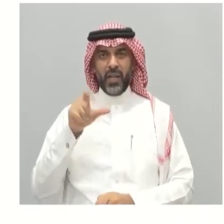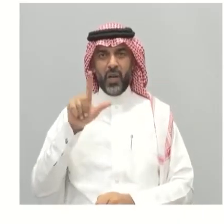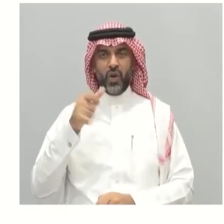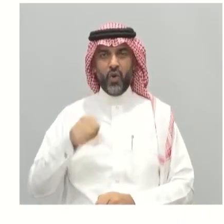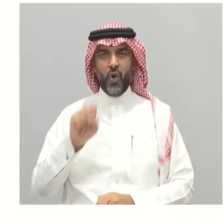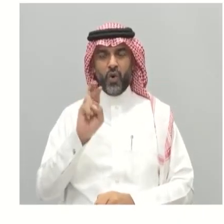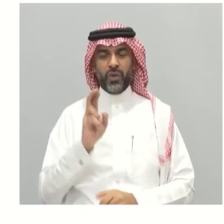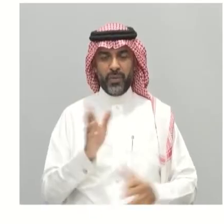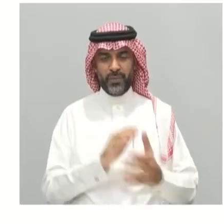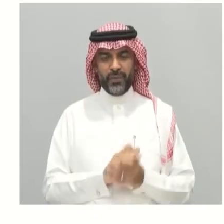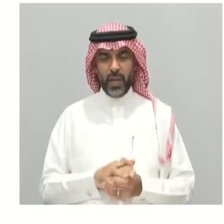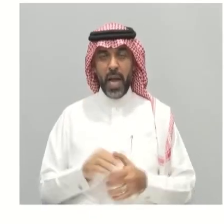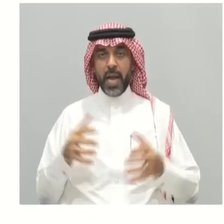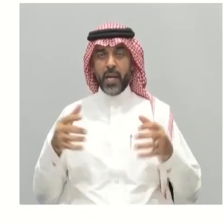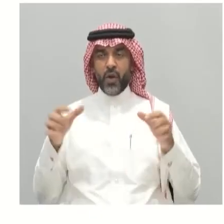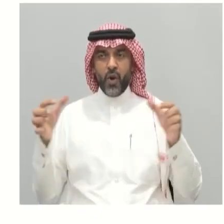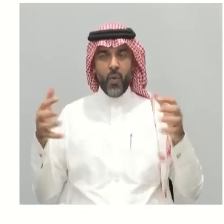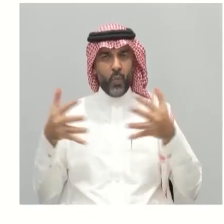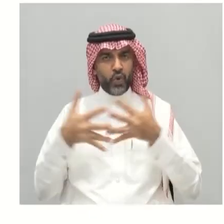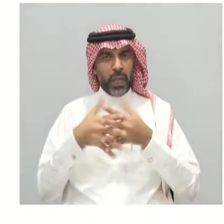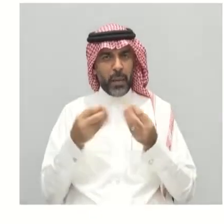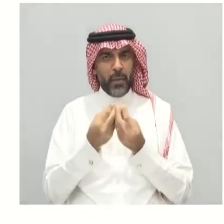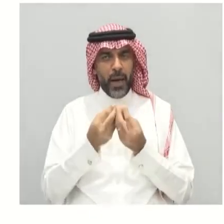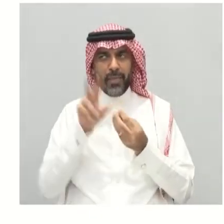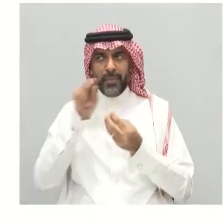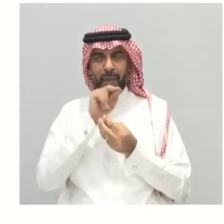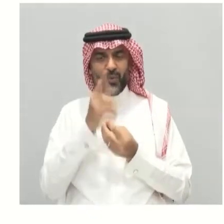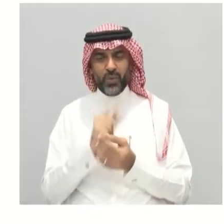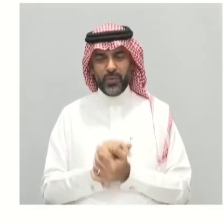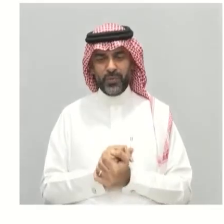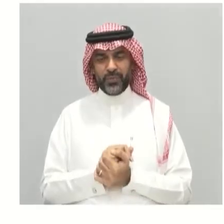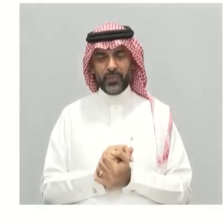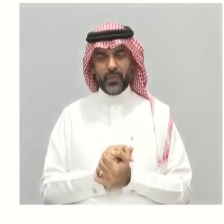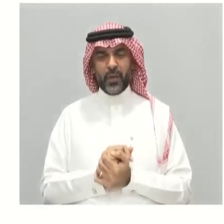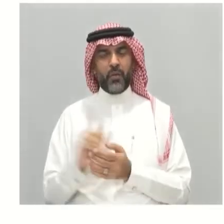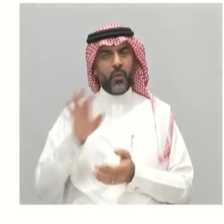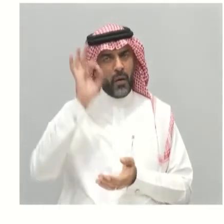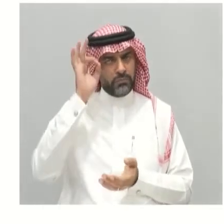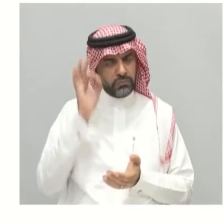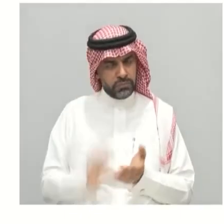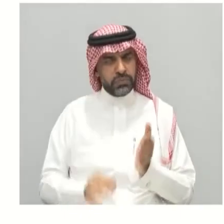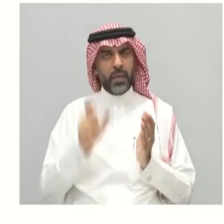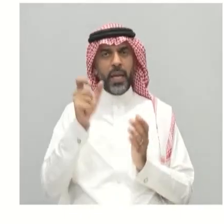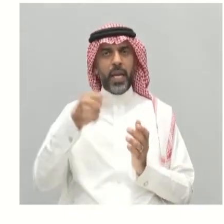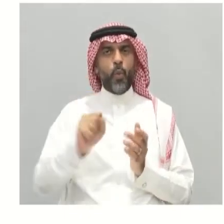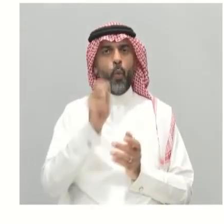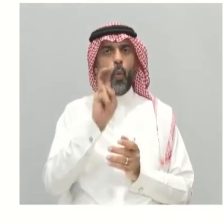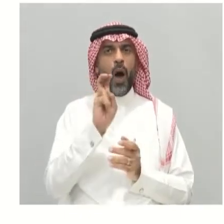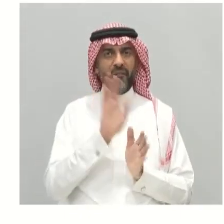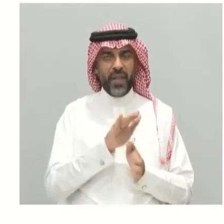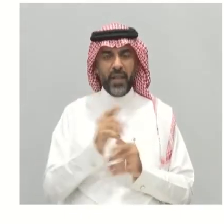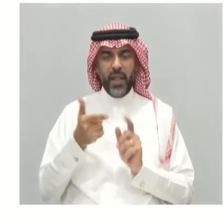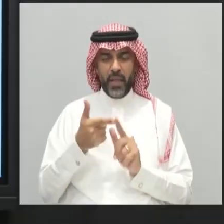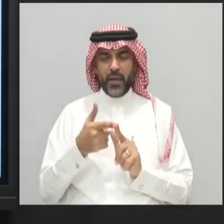بعض الخصائص المشتركه ما بين الدياتومات والطحالب الخضراء نجد ان كلاهما حقيقي النوى ايضا